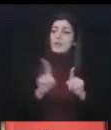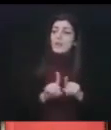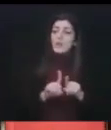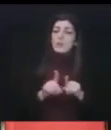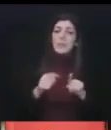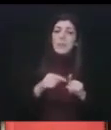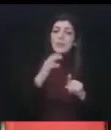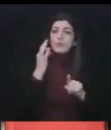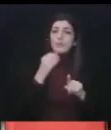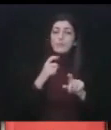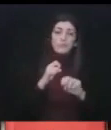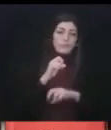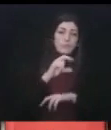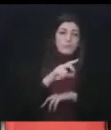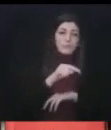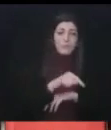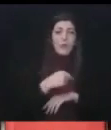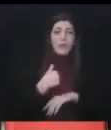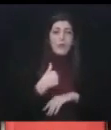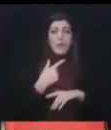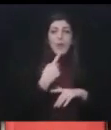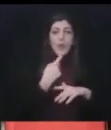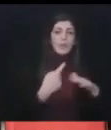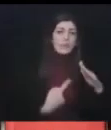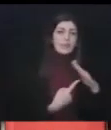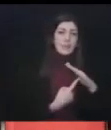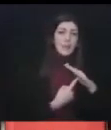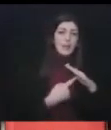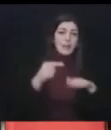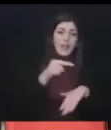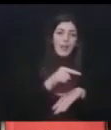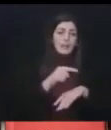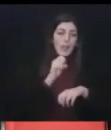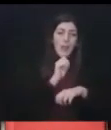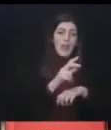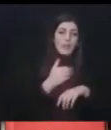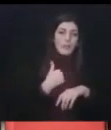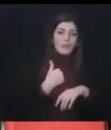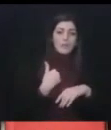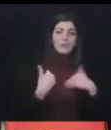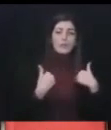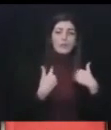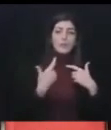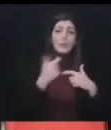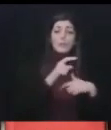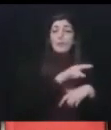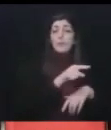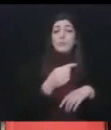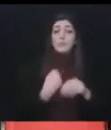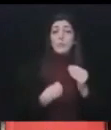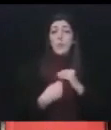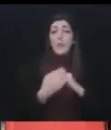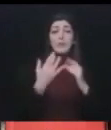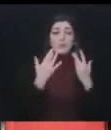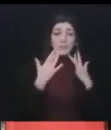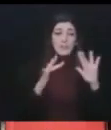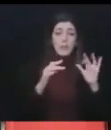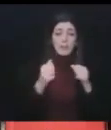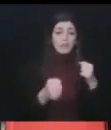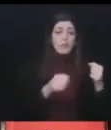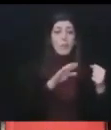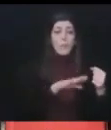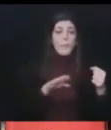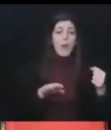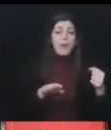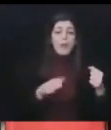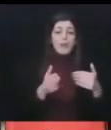premura segnalare anche questa cosa ai dipendenti dell'ATM, che altro non chiedono di poter parcheggiare